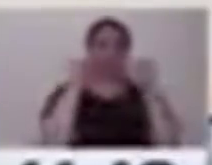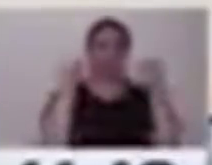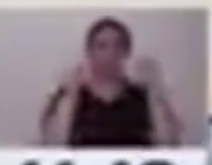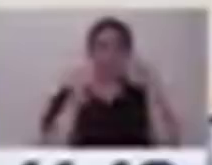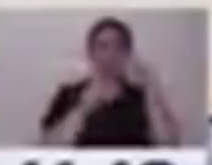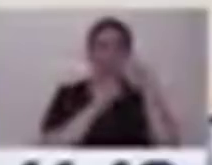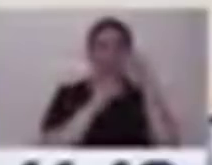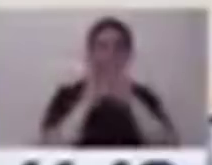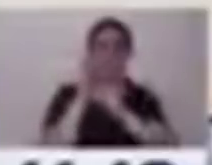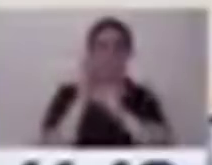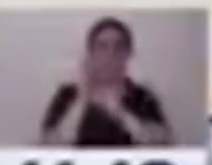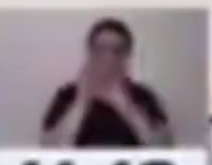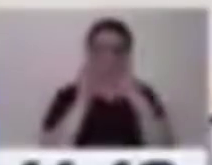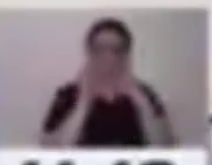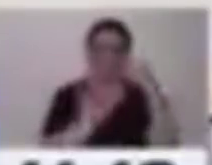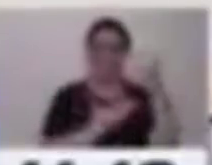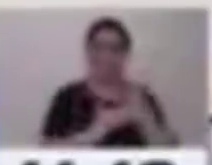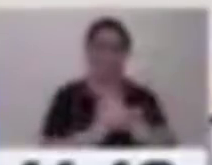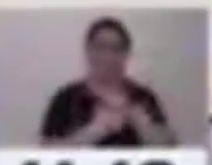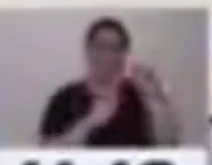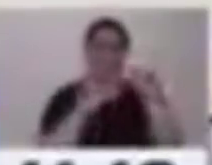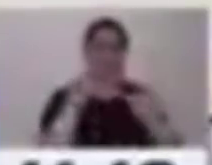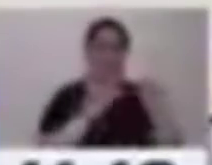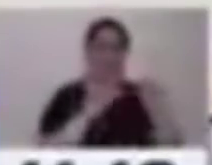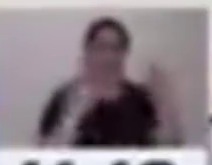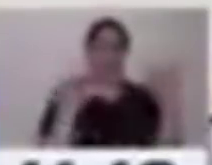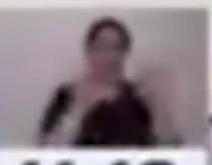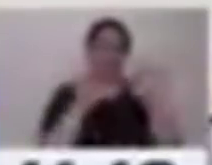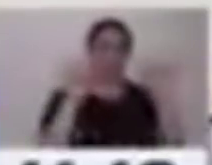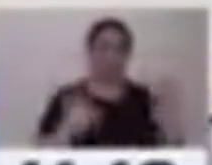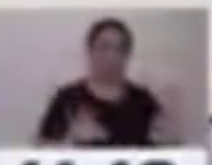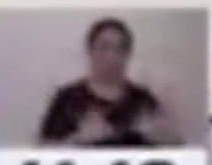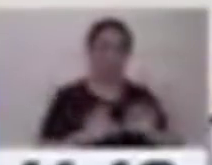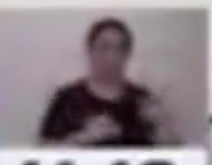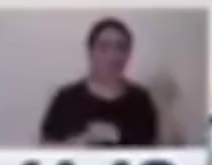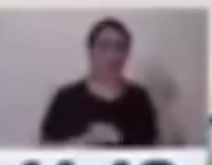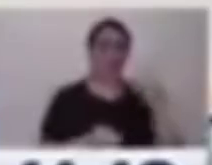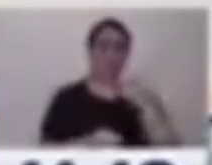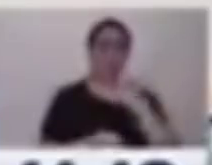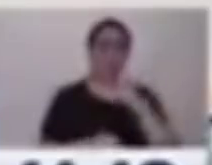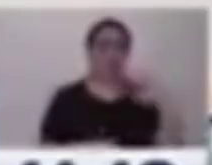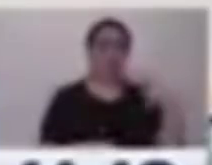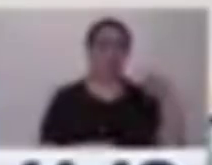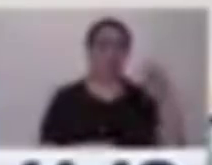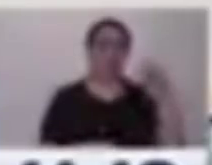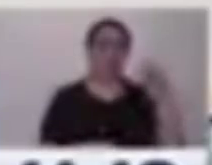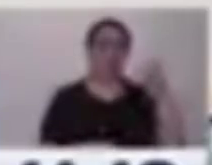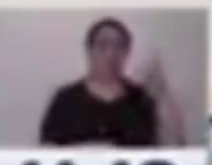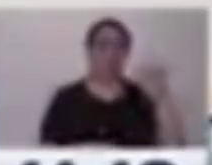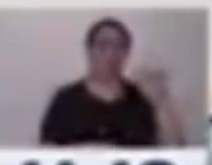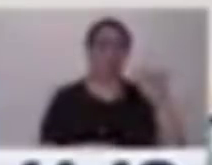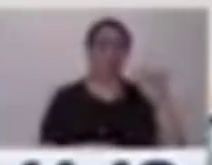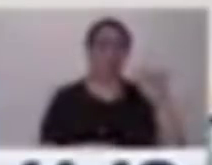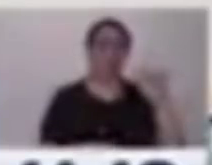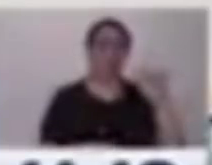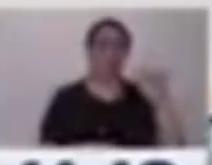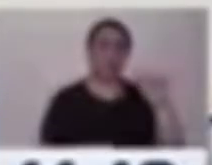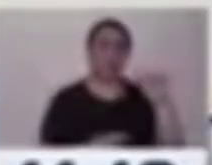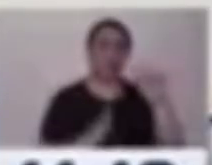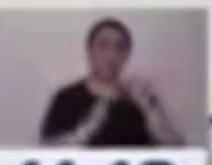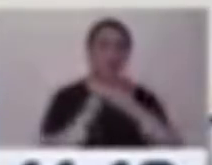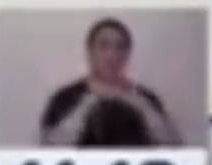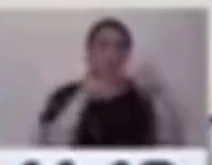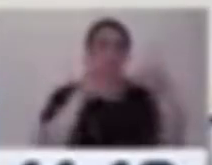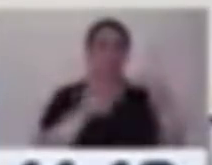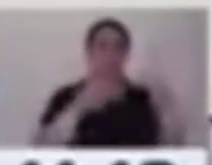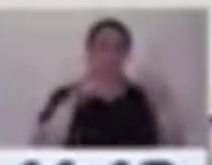mapapatunayang katangian o yung mga datos gaya ng pagkakayari ng bahay, kung ito ba ay yari sa